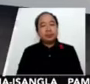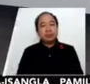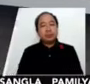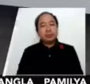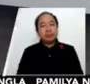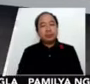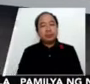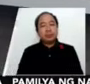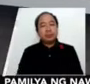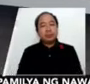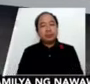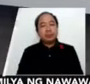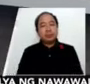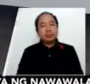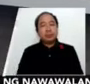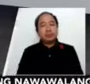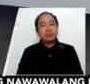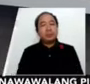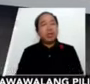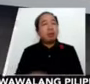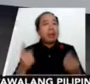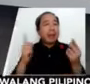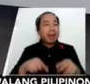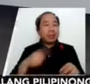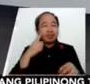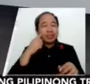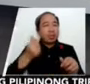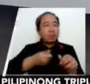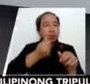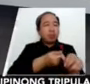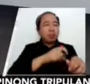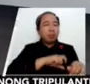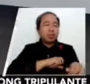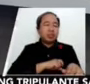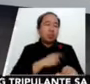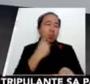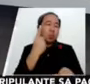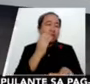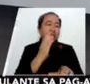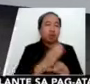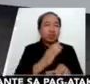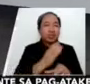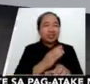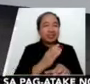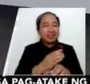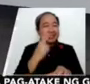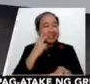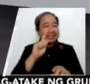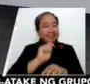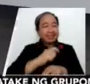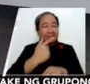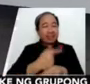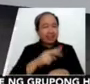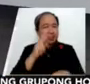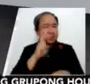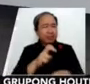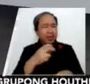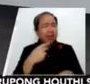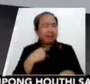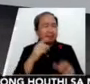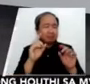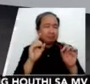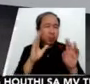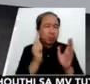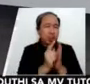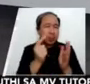Nauwi sa pagtugis ng pulisya ang di paghinto ng isang kotse sa Taguig na namataang may iligal na umanong armas. Arestado ang